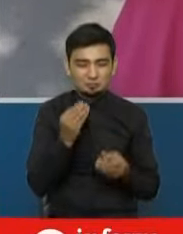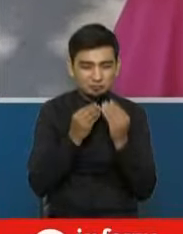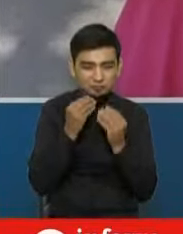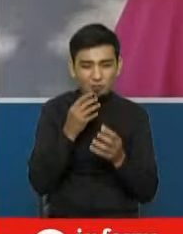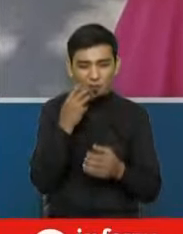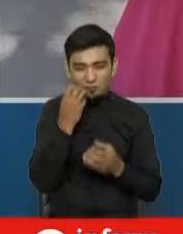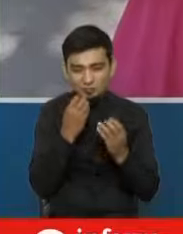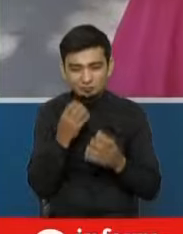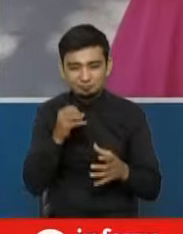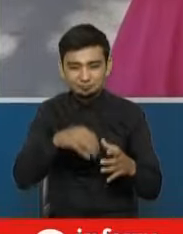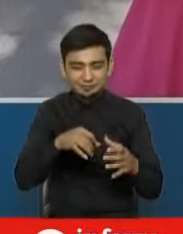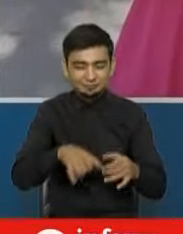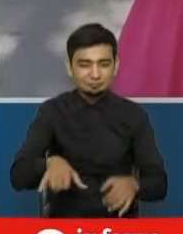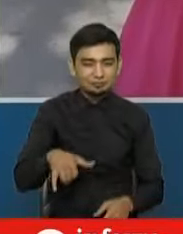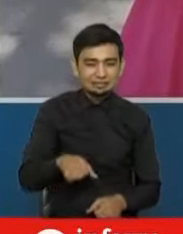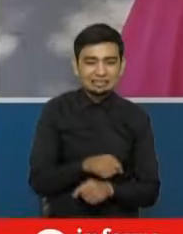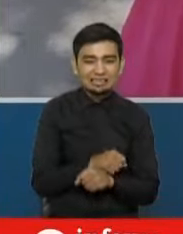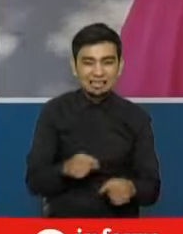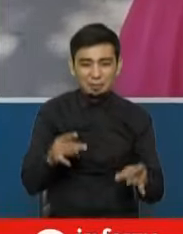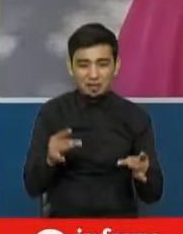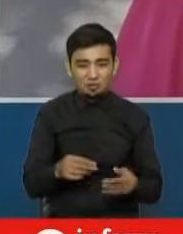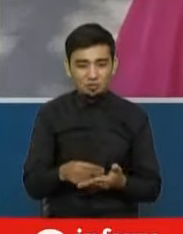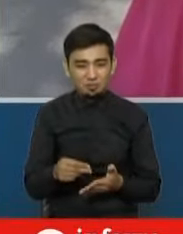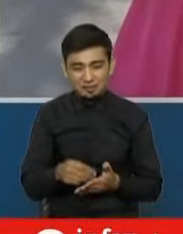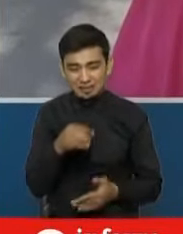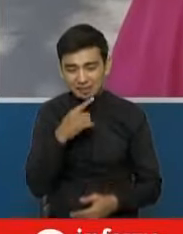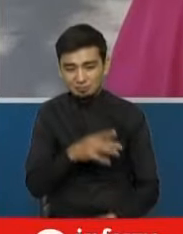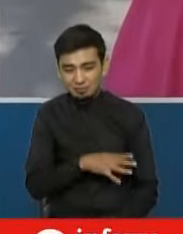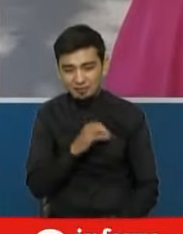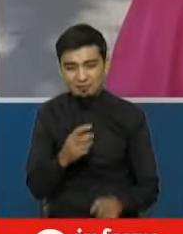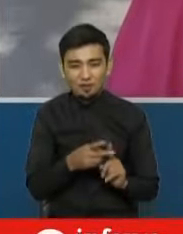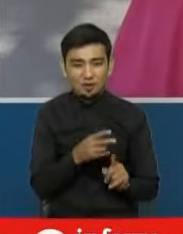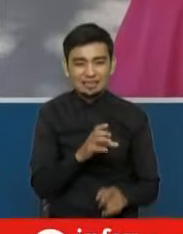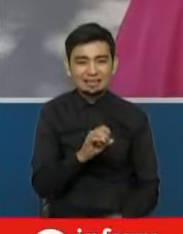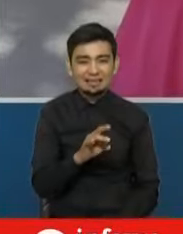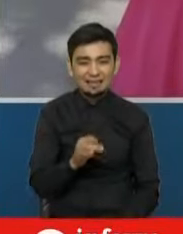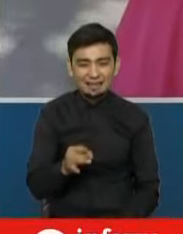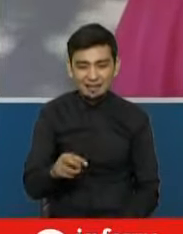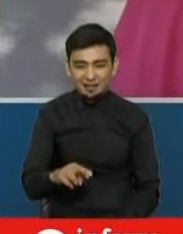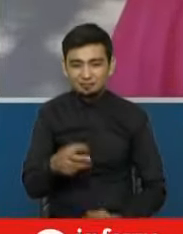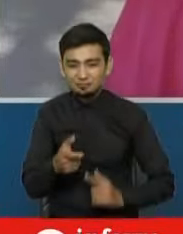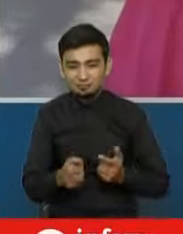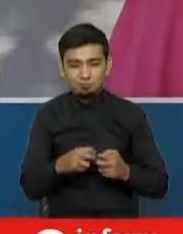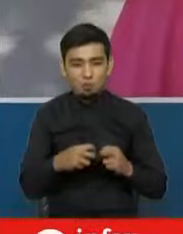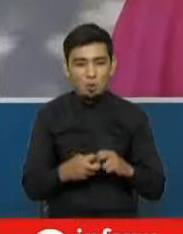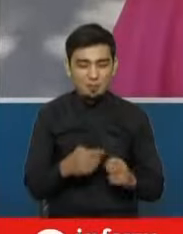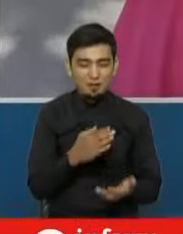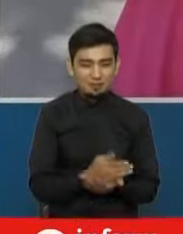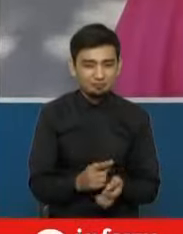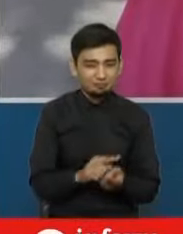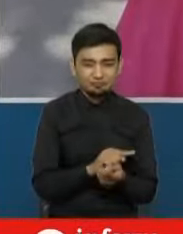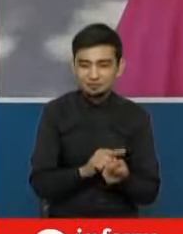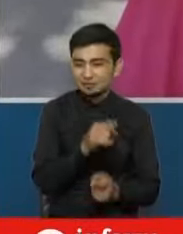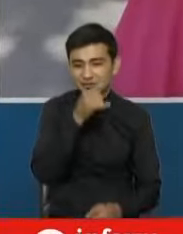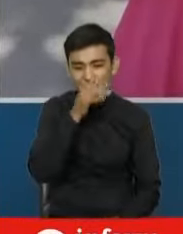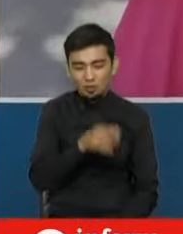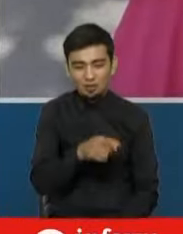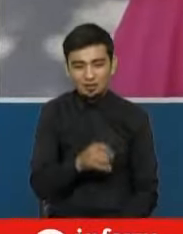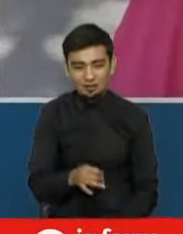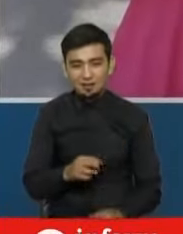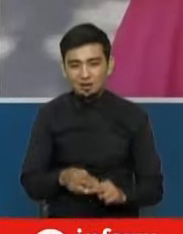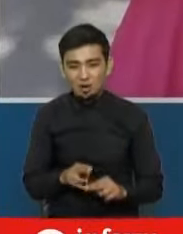овощей. В Казахстане, по данным Ассоциации переработчиков вторичного сырья, есть серьезные проблемы с переработкой пластика,